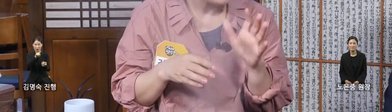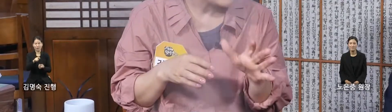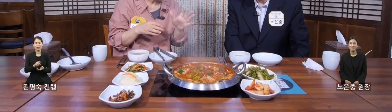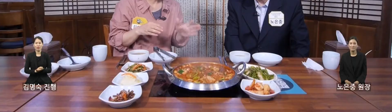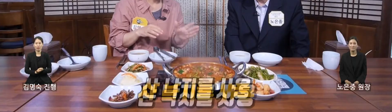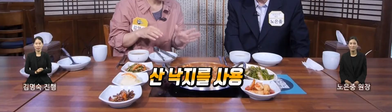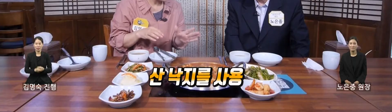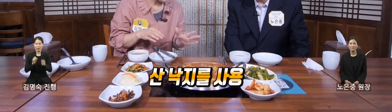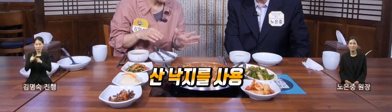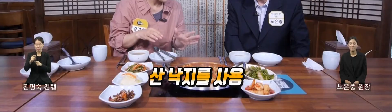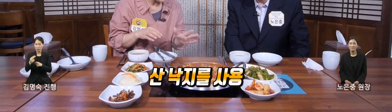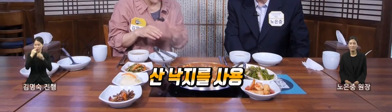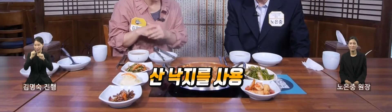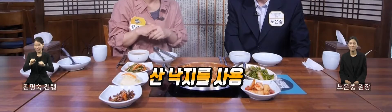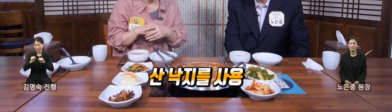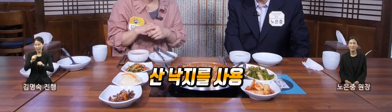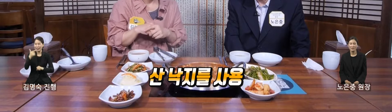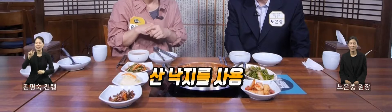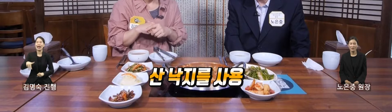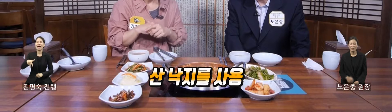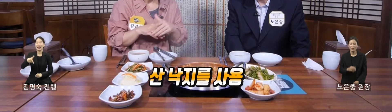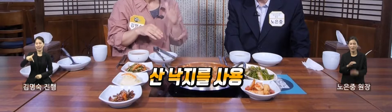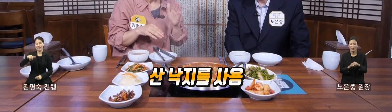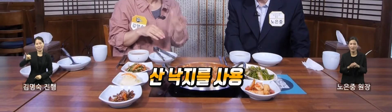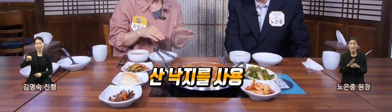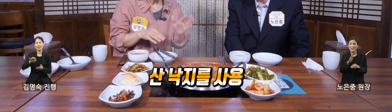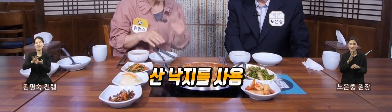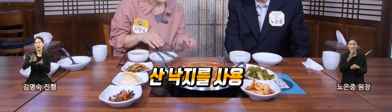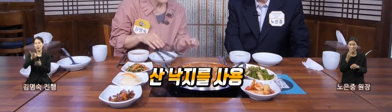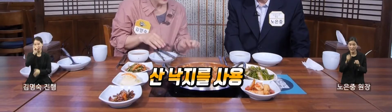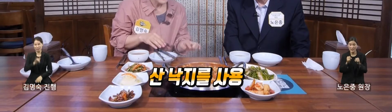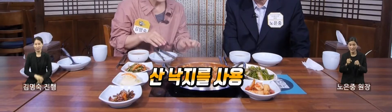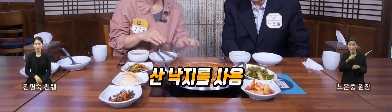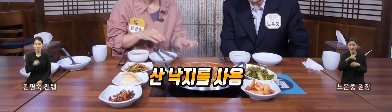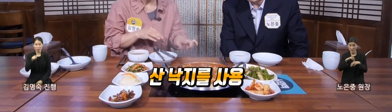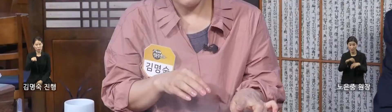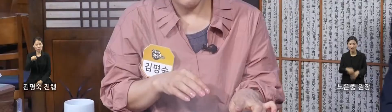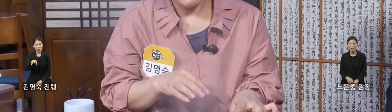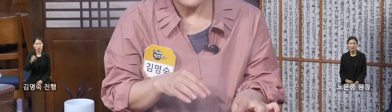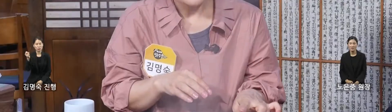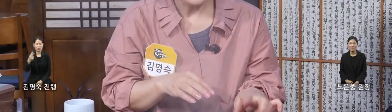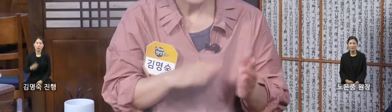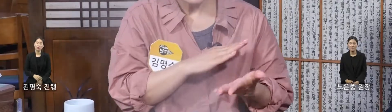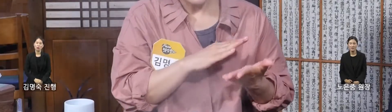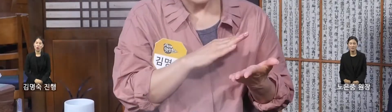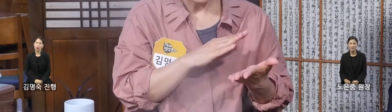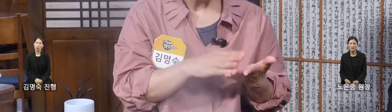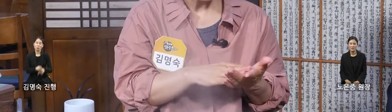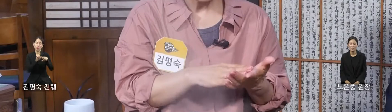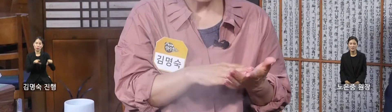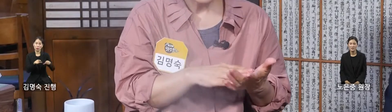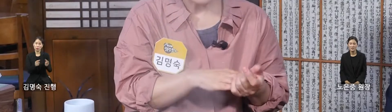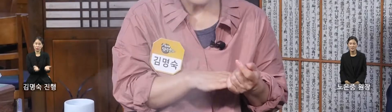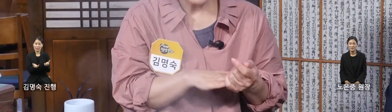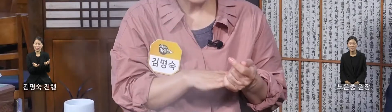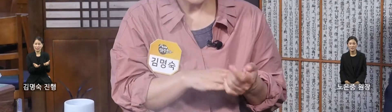그래서 거의 삼낙지를 사용하시고. 삼낙지를 사용하고. 예, 예. 예. 그러니까 뭐 그리고 여기에 또 하나는 보통 이제 찌개